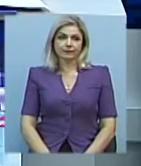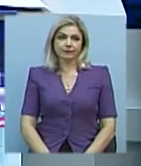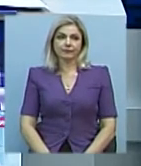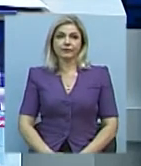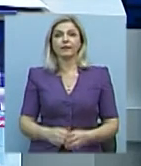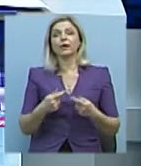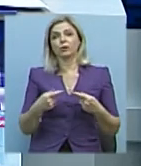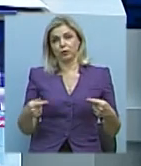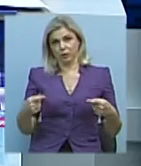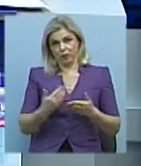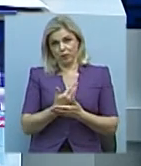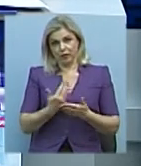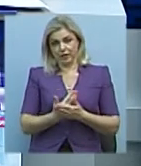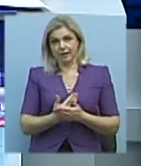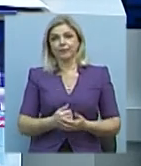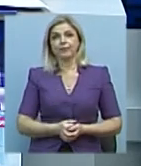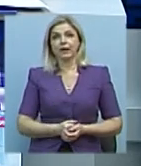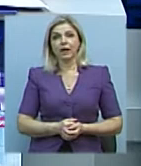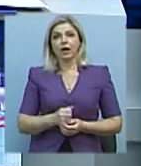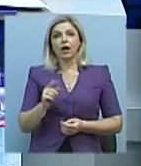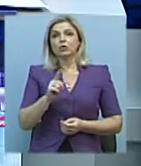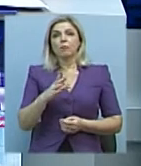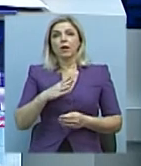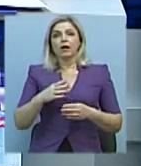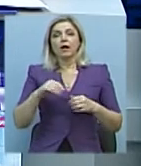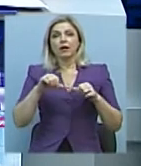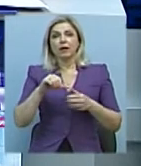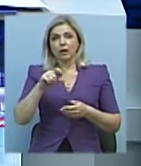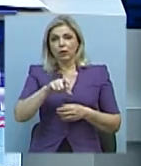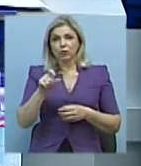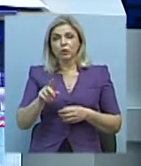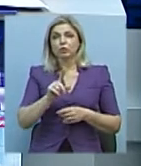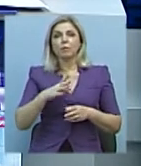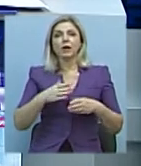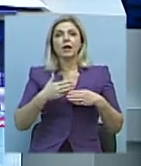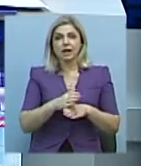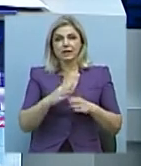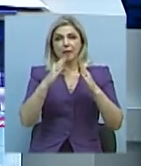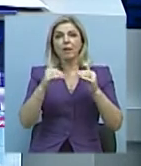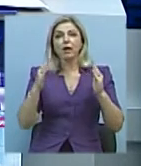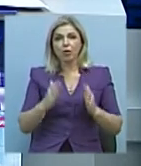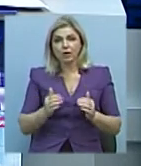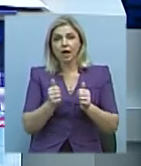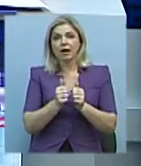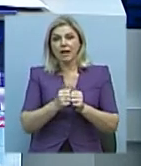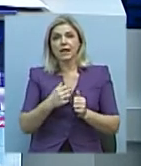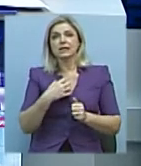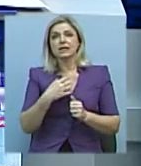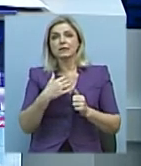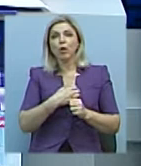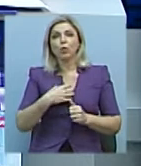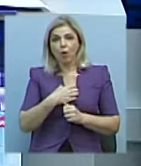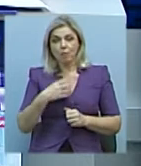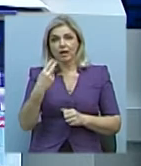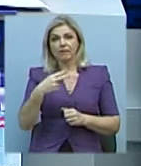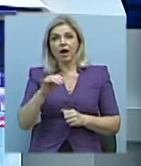І до інших подій. Пікетники, що розбили наметове містечко 17 серпня біля міськвиконкому, з 20 серпня